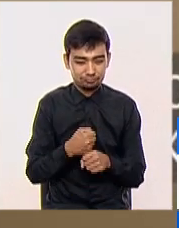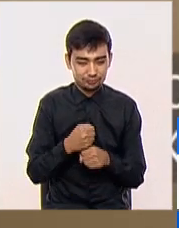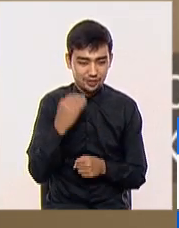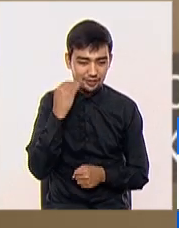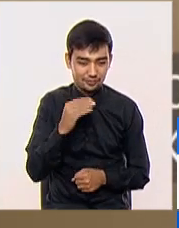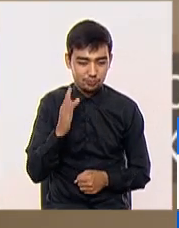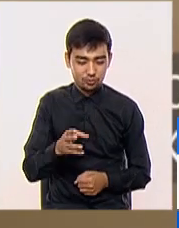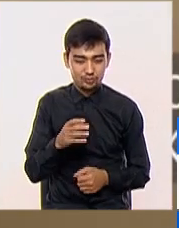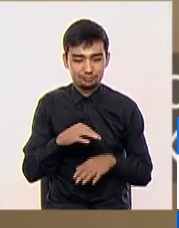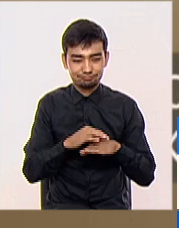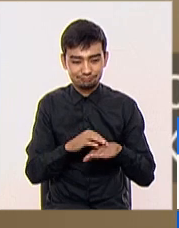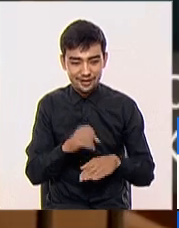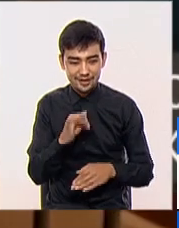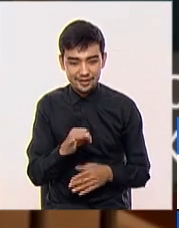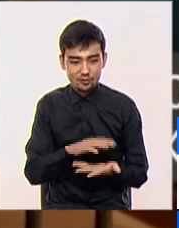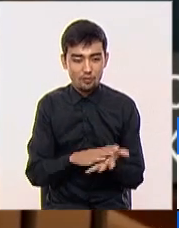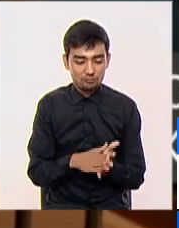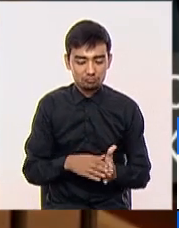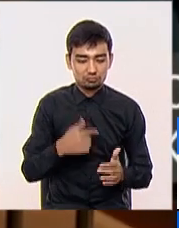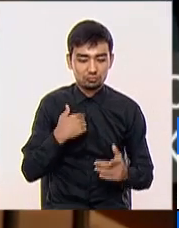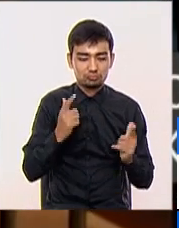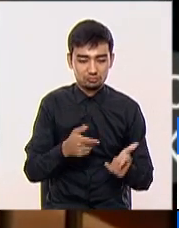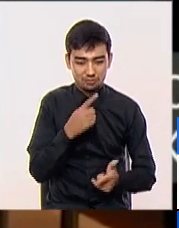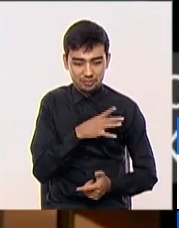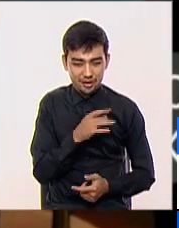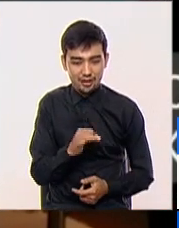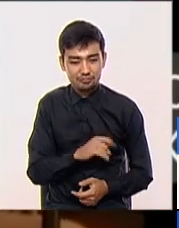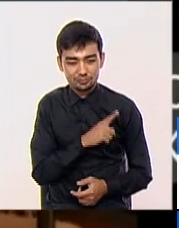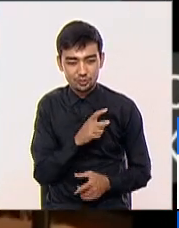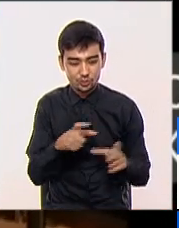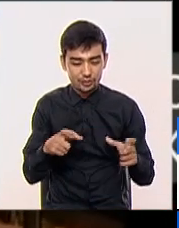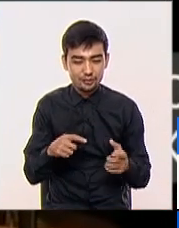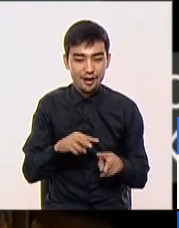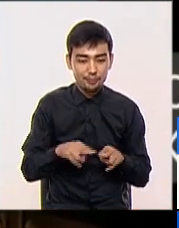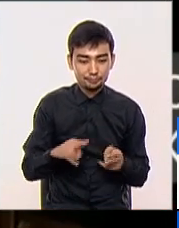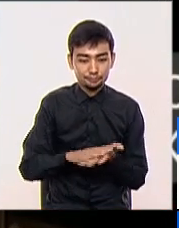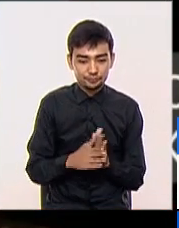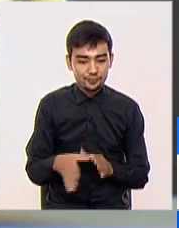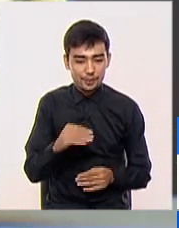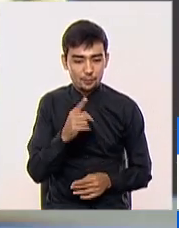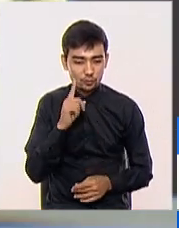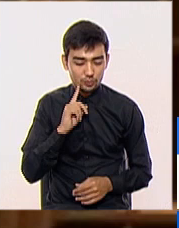где компании двух стран могут успешно взаимодействовать. Эксперты считают, что такое сотрудничество выгодно всем.